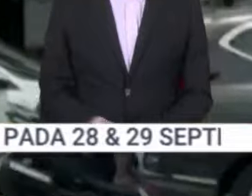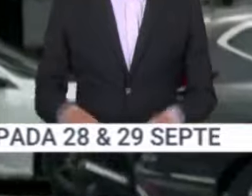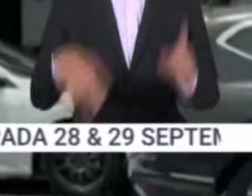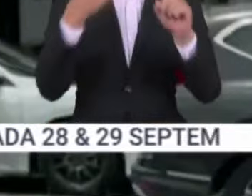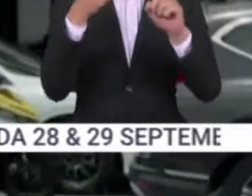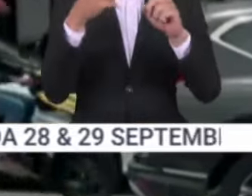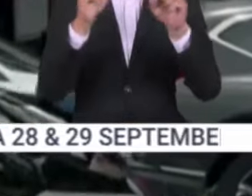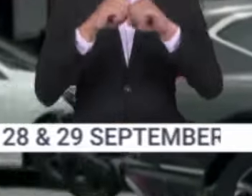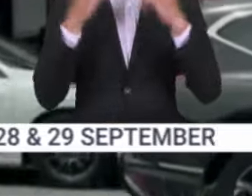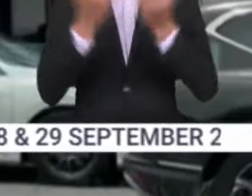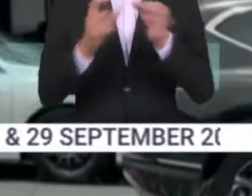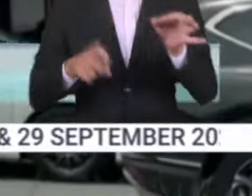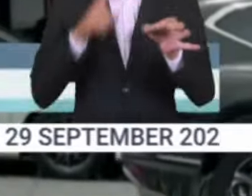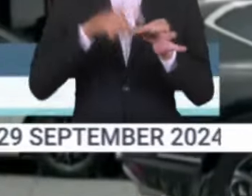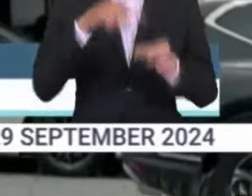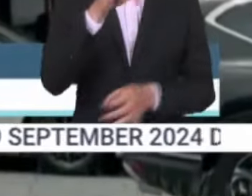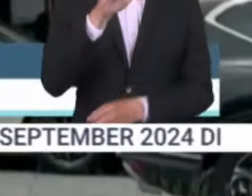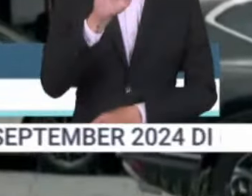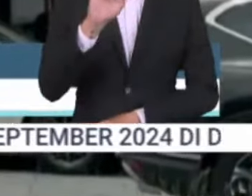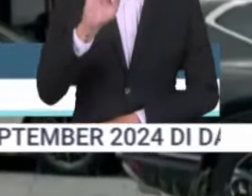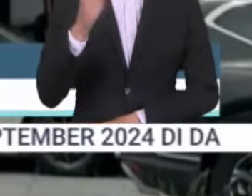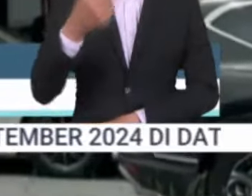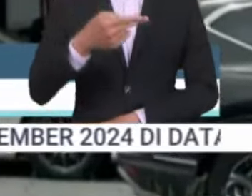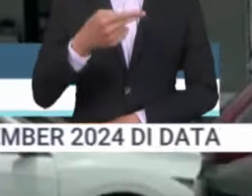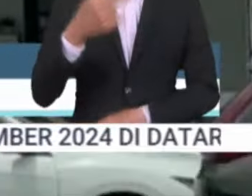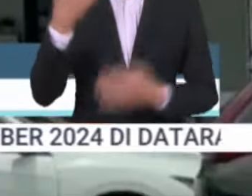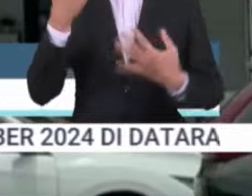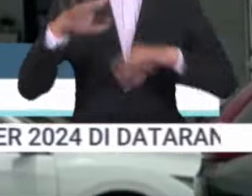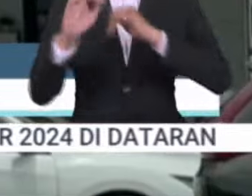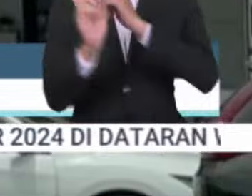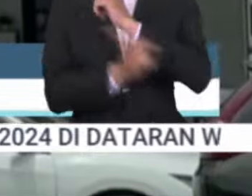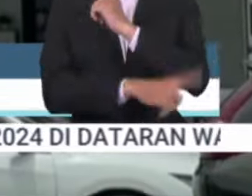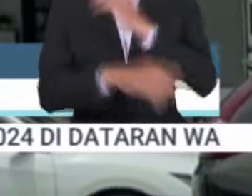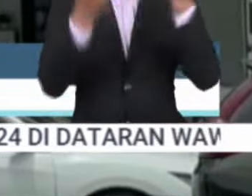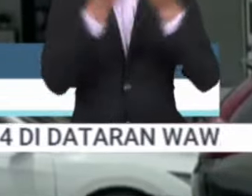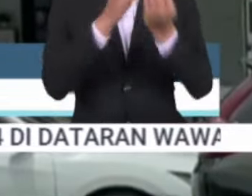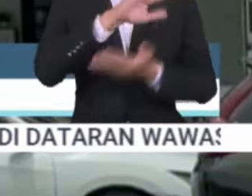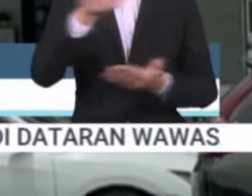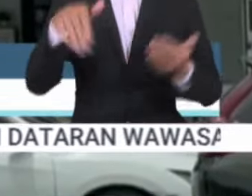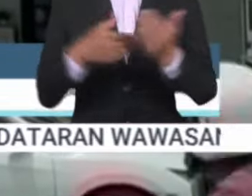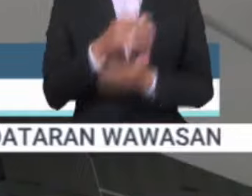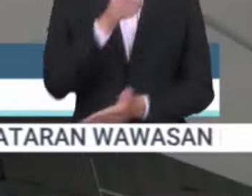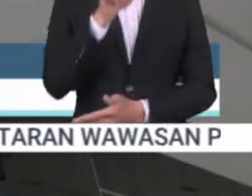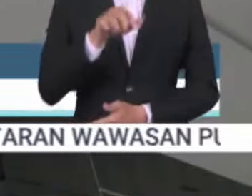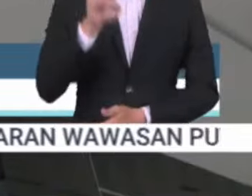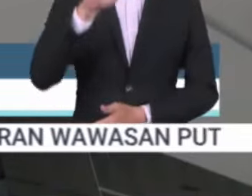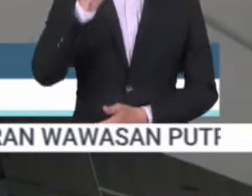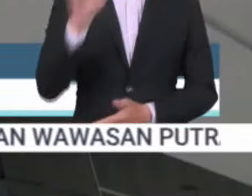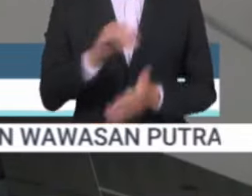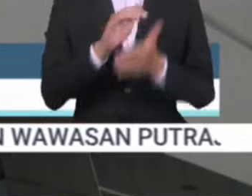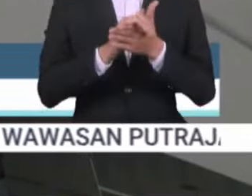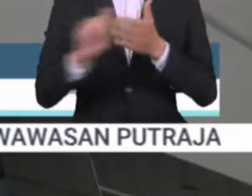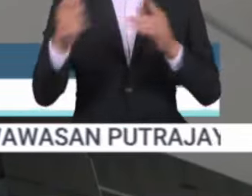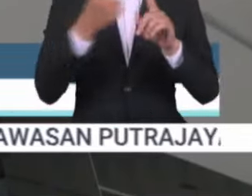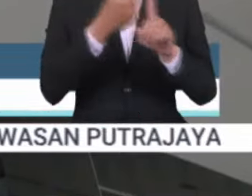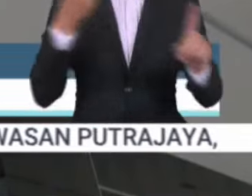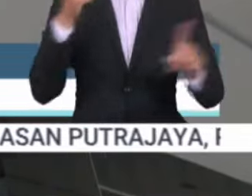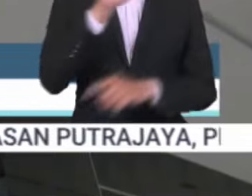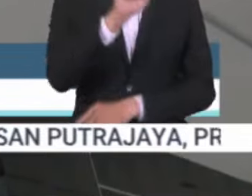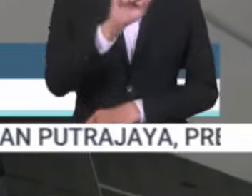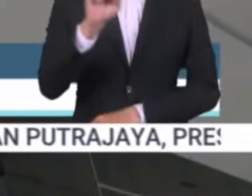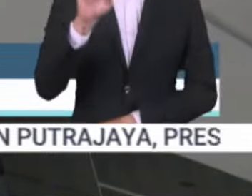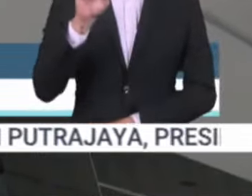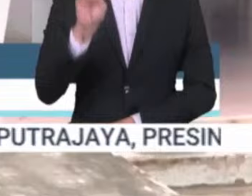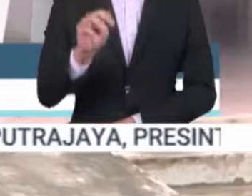Sementara itu, 12 syarikat berkaitan GISB Holdings dikenakan kompaun keseluruhan bernilai RM4.4 juta oleh